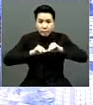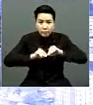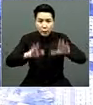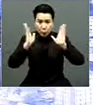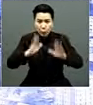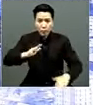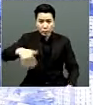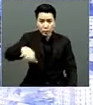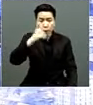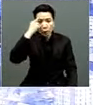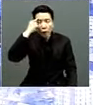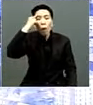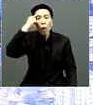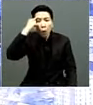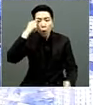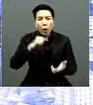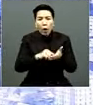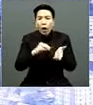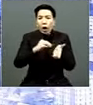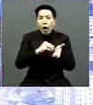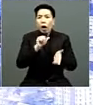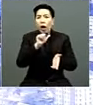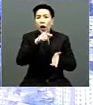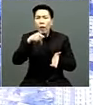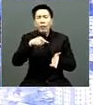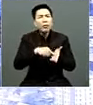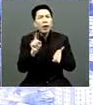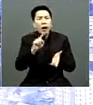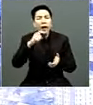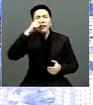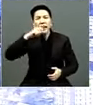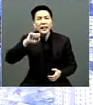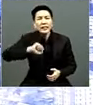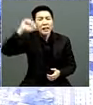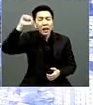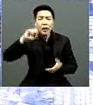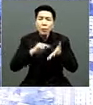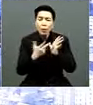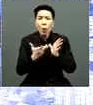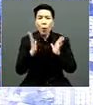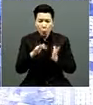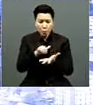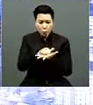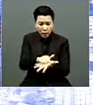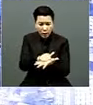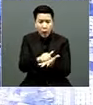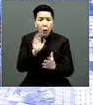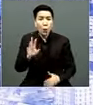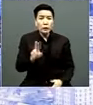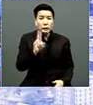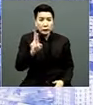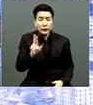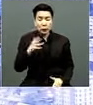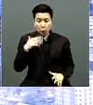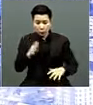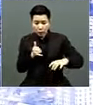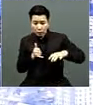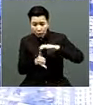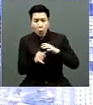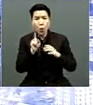นสร้างการรับรู้ของประชาชนและสร้างความเข้าใจทั้งผู้ใช้บริการทั้งผู้ให้บริการหน่วยงานภาครัฐน